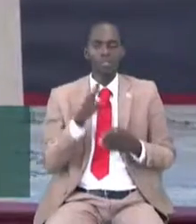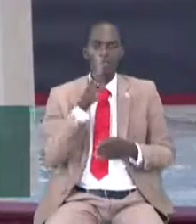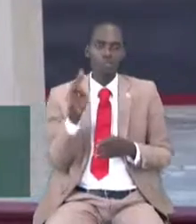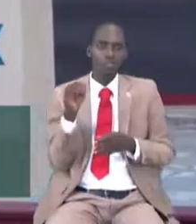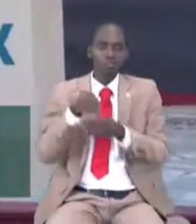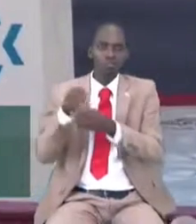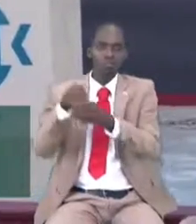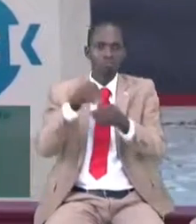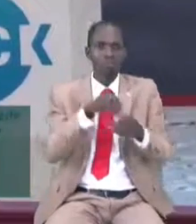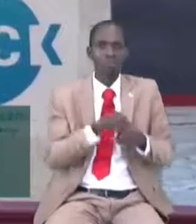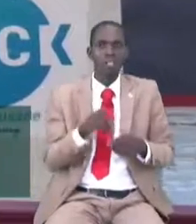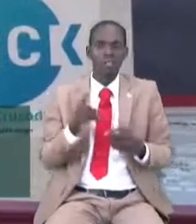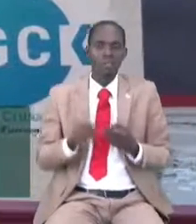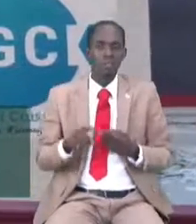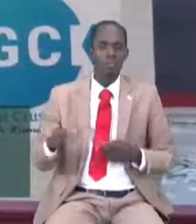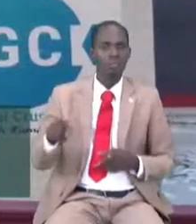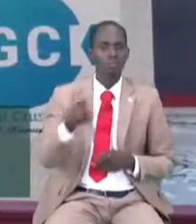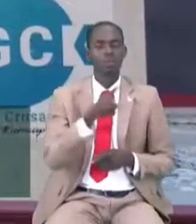verset 22 nous dit,